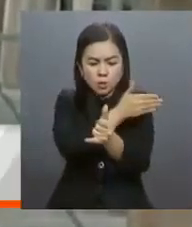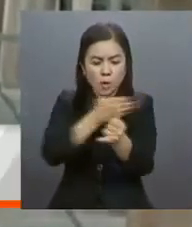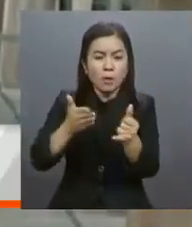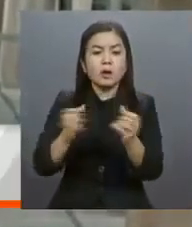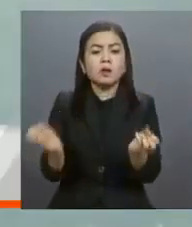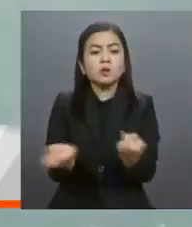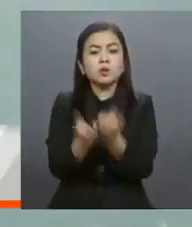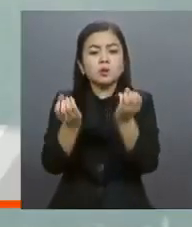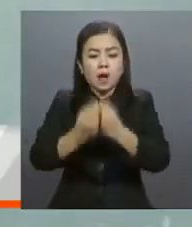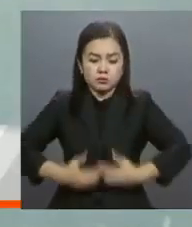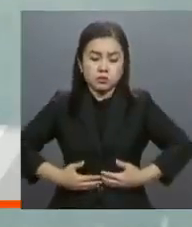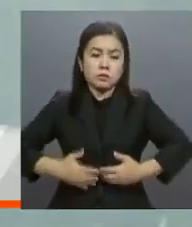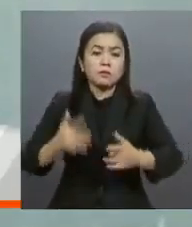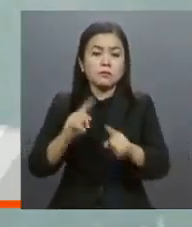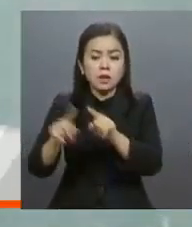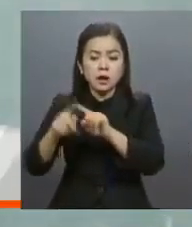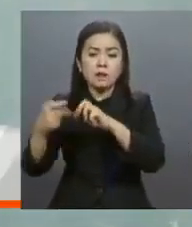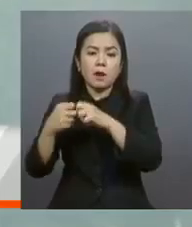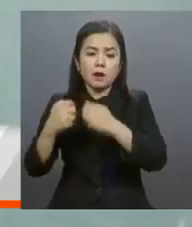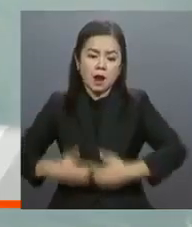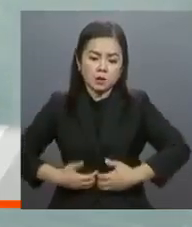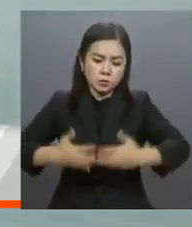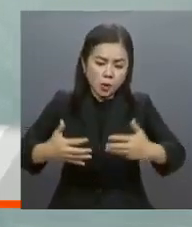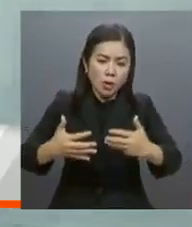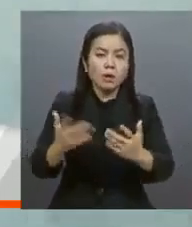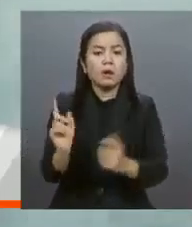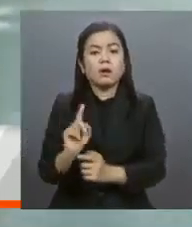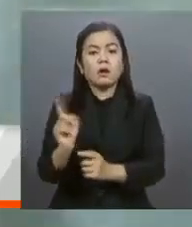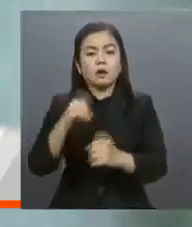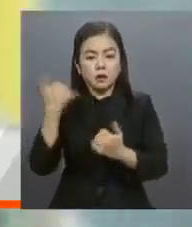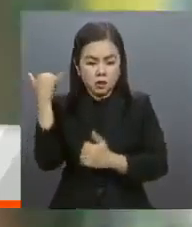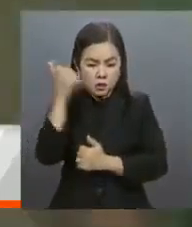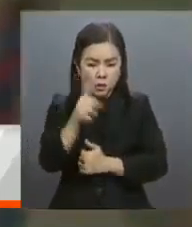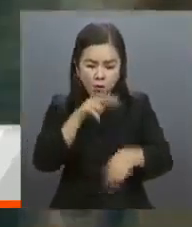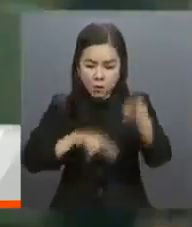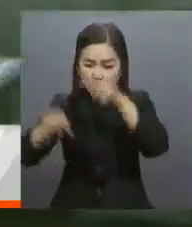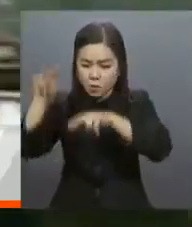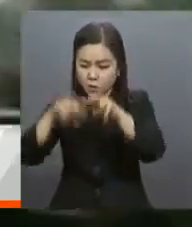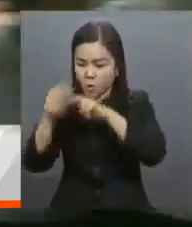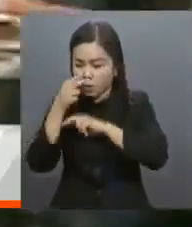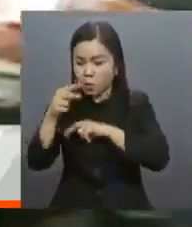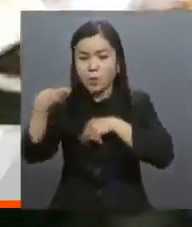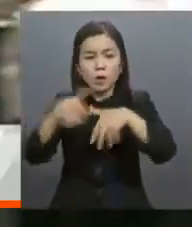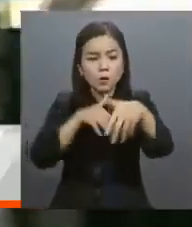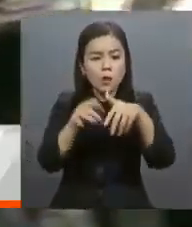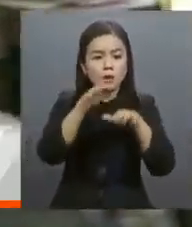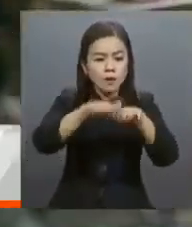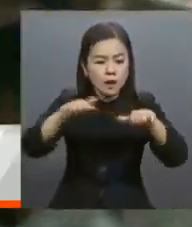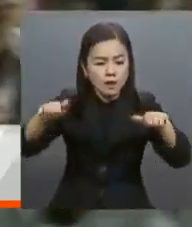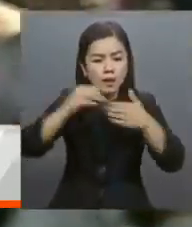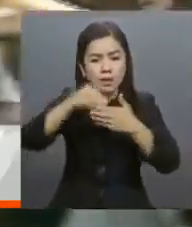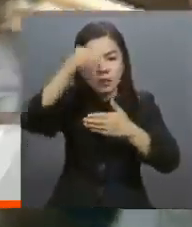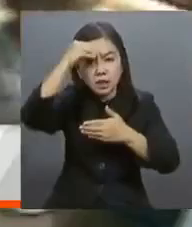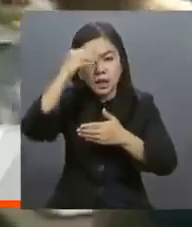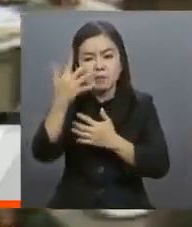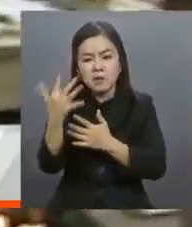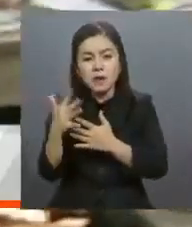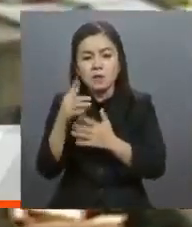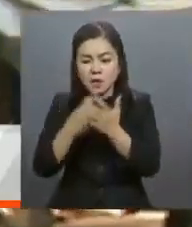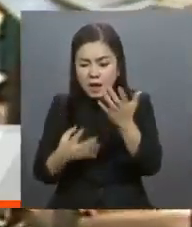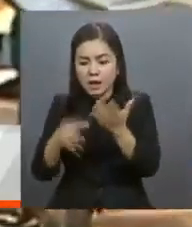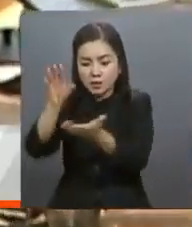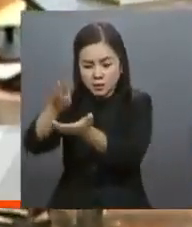ทำให้เด็กตั้งครรภ์ในวัยเรียนนอกจากนี้ยังต้องลงพื้นที่เพื่อสำรวจติดตามเพิ่มเติมว่ายังมีเด็กที่ตกหล่นจากการศึกษาส่วนใดอีก